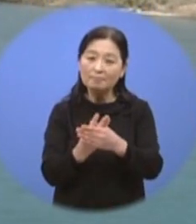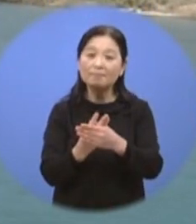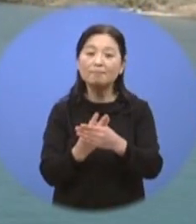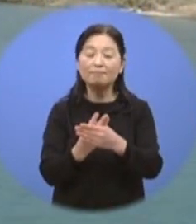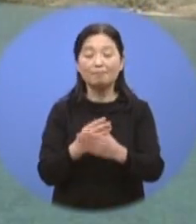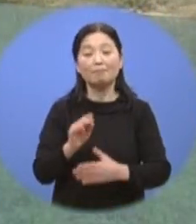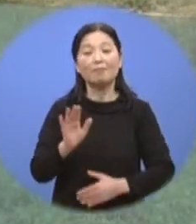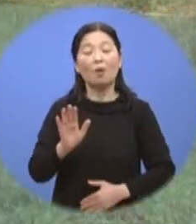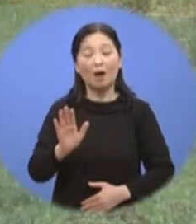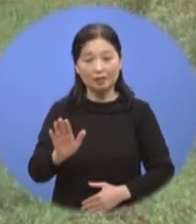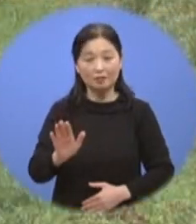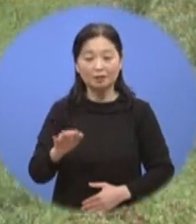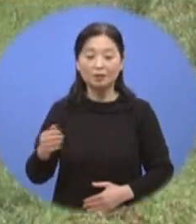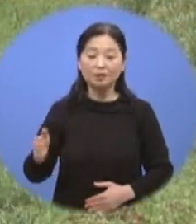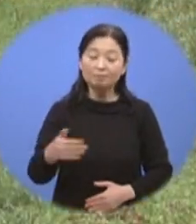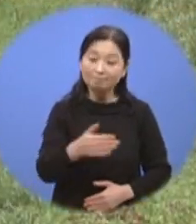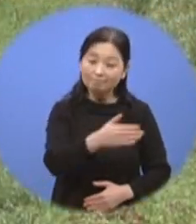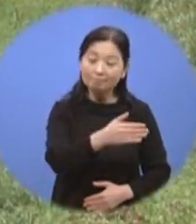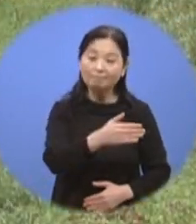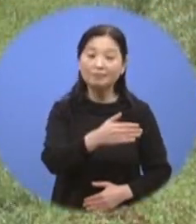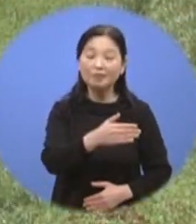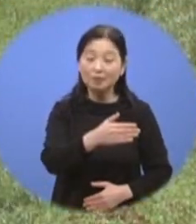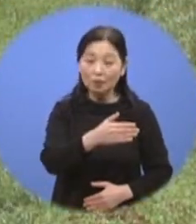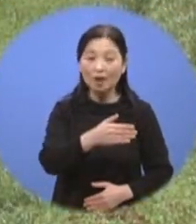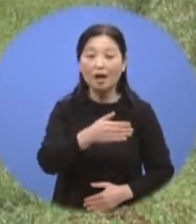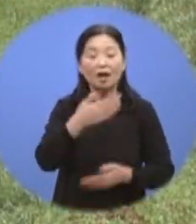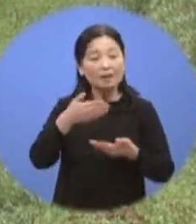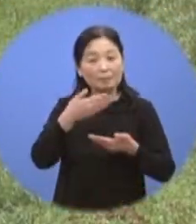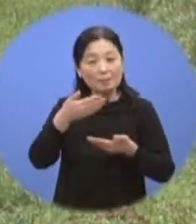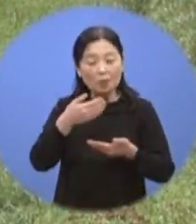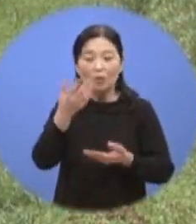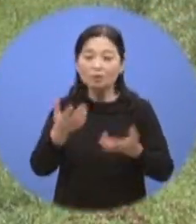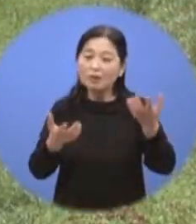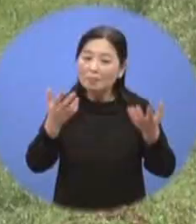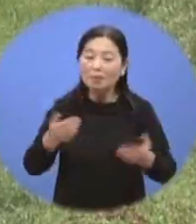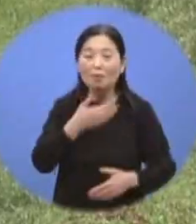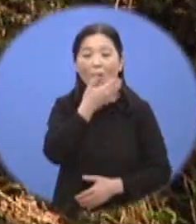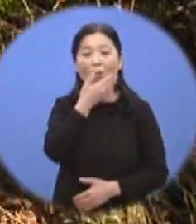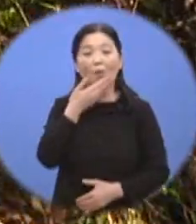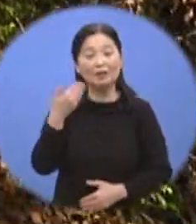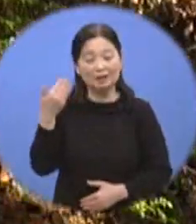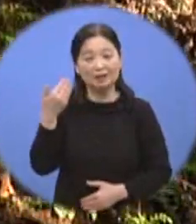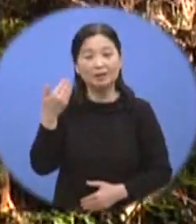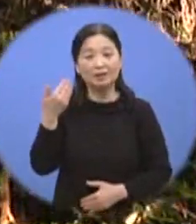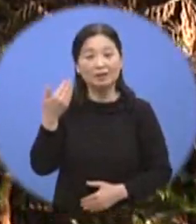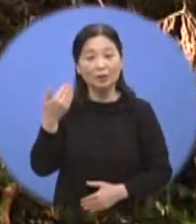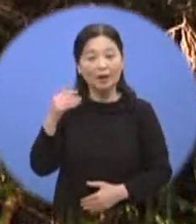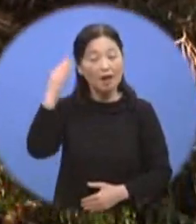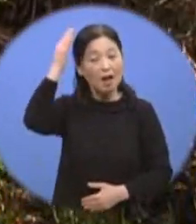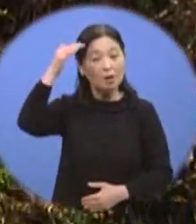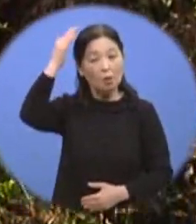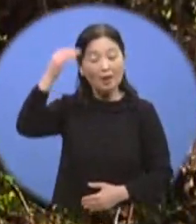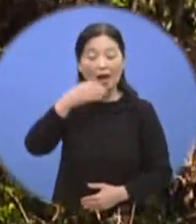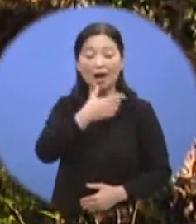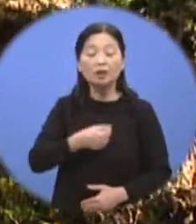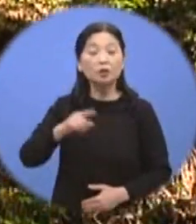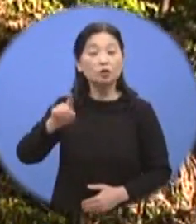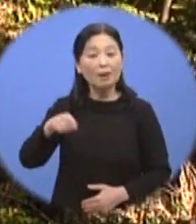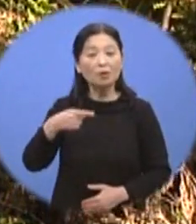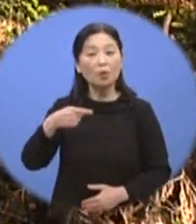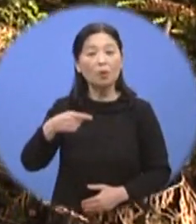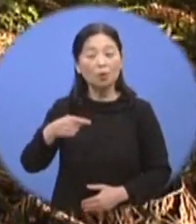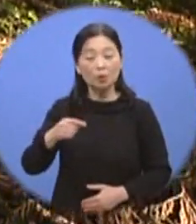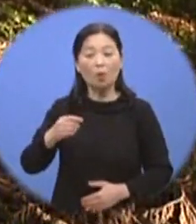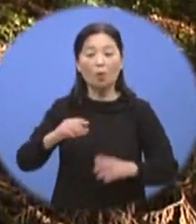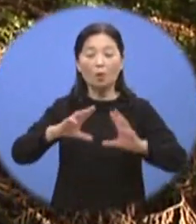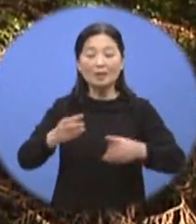おいしい海産物や果物があり、それからさらに、高野熊野の世界遺産があり、それ